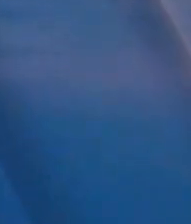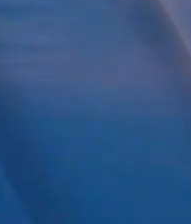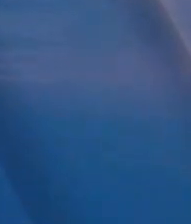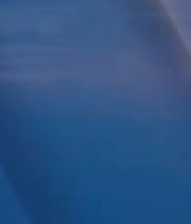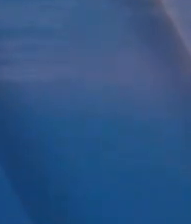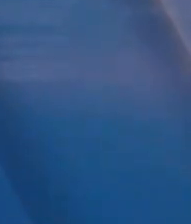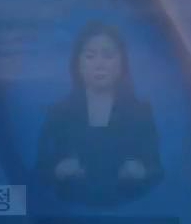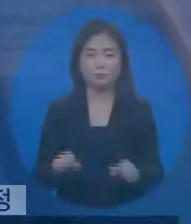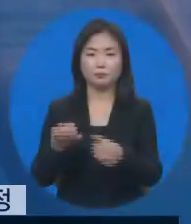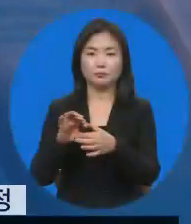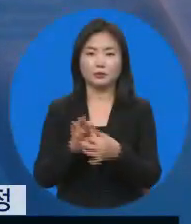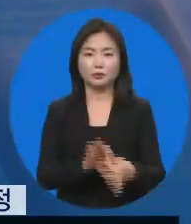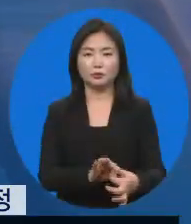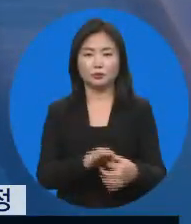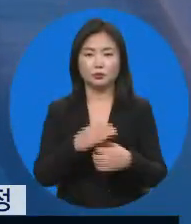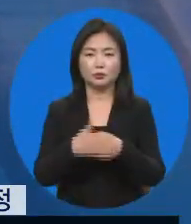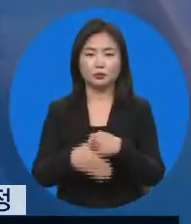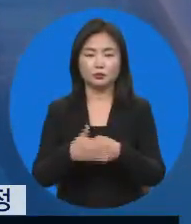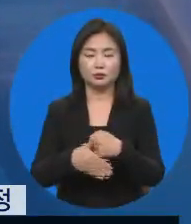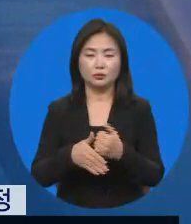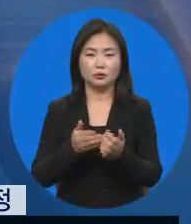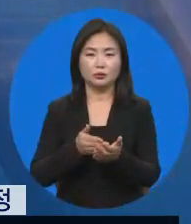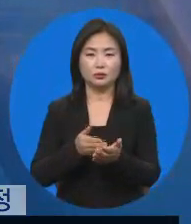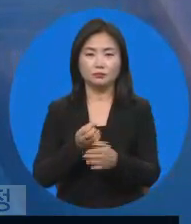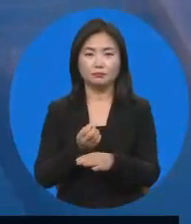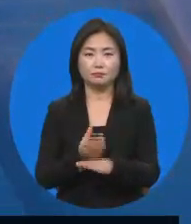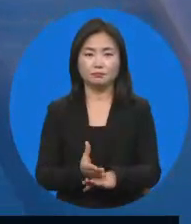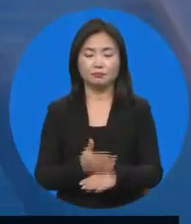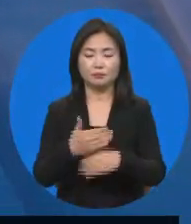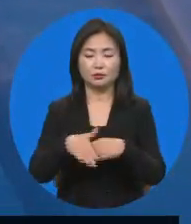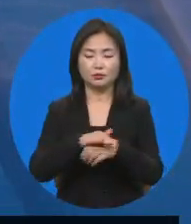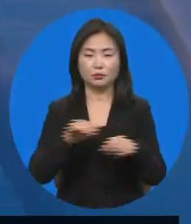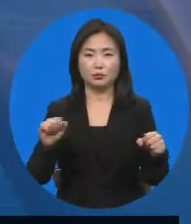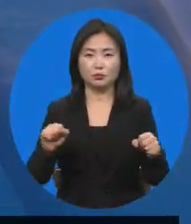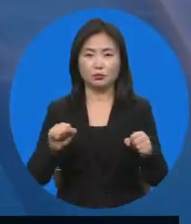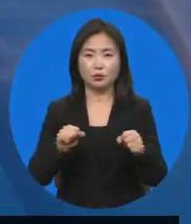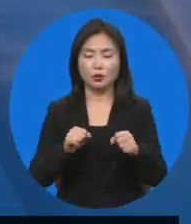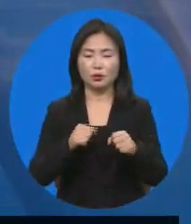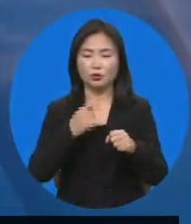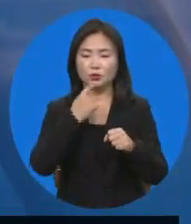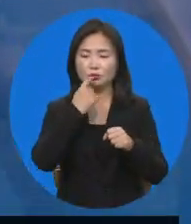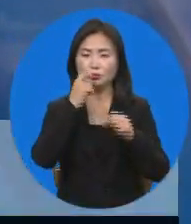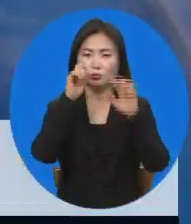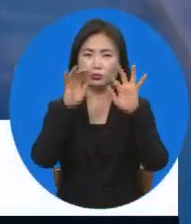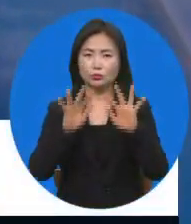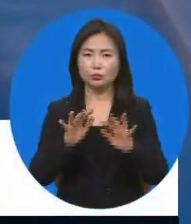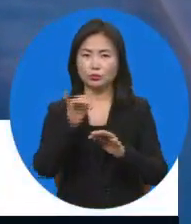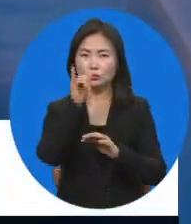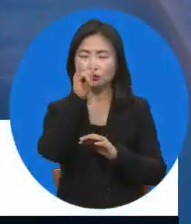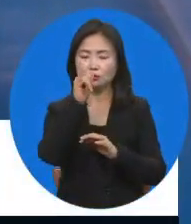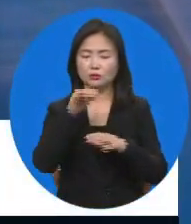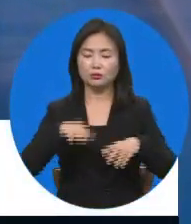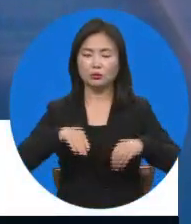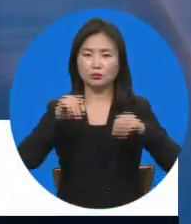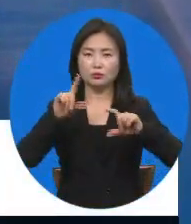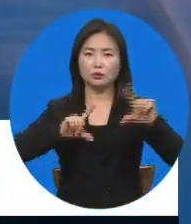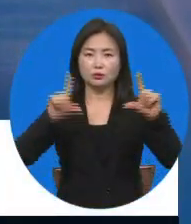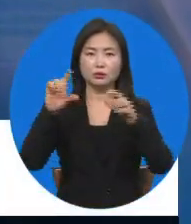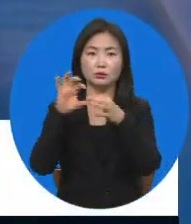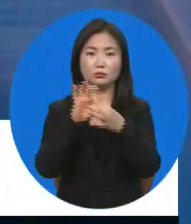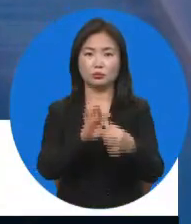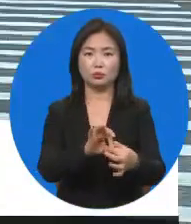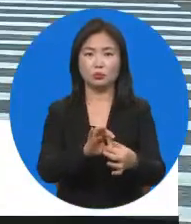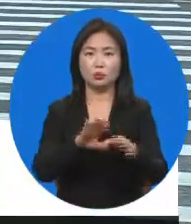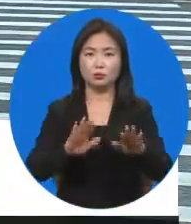안녕하십니까 계속해서 대구에서 전해드리겠습니다 대박 영적인 곳에 따라 눈 소식이 있지만 건조한 날씨가 이어지겠습니다